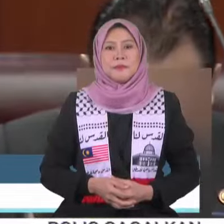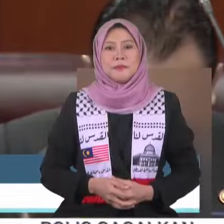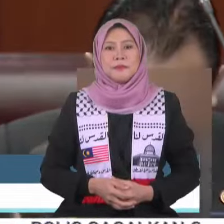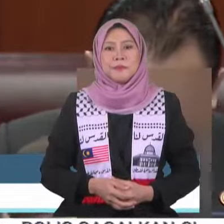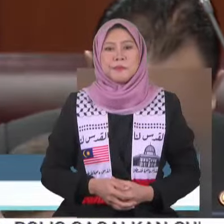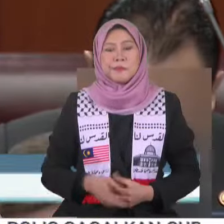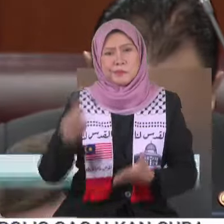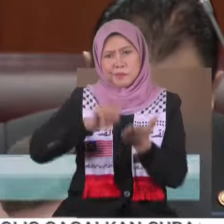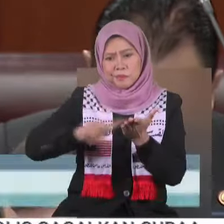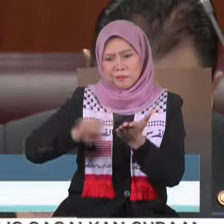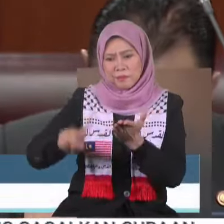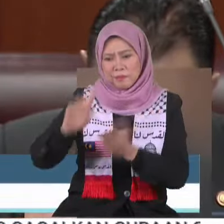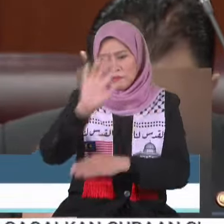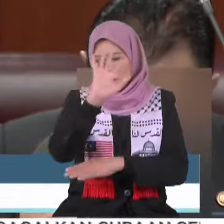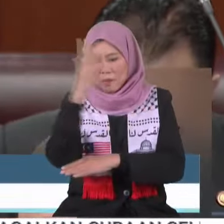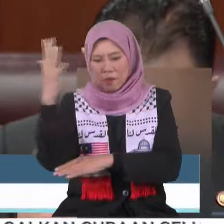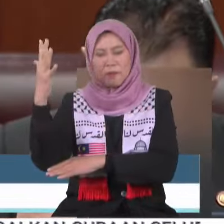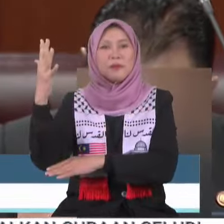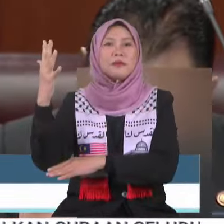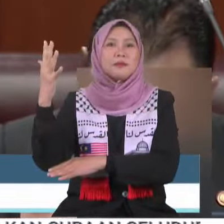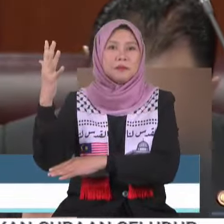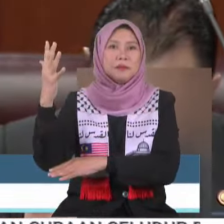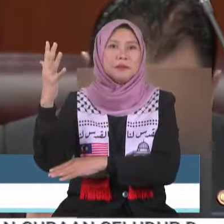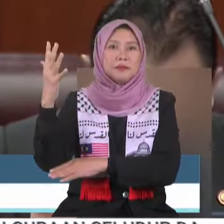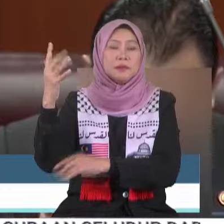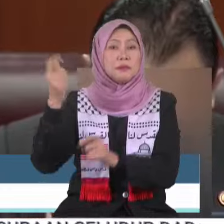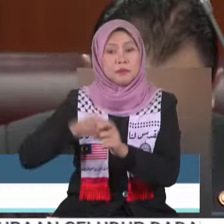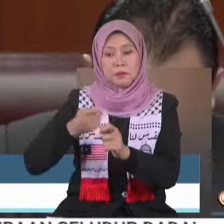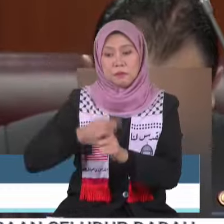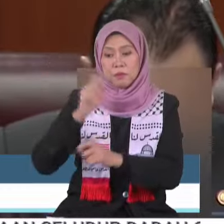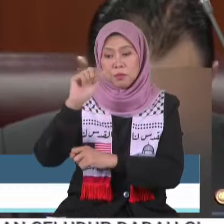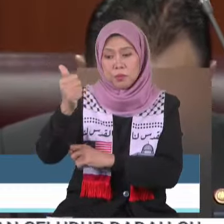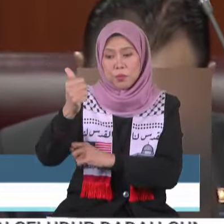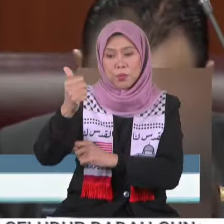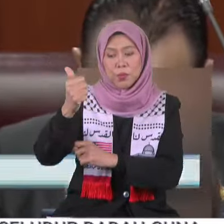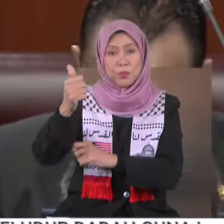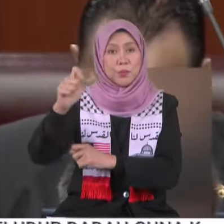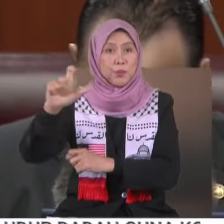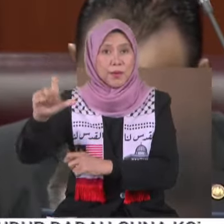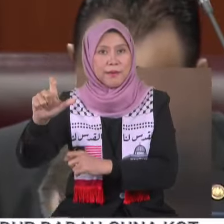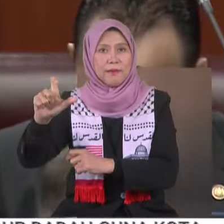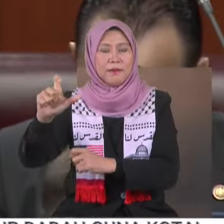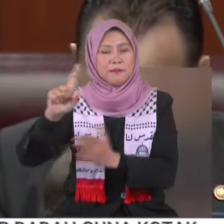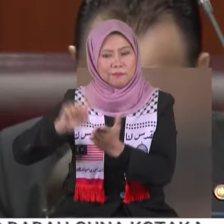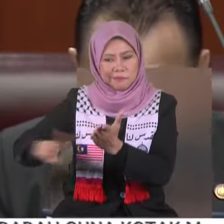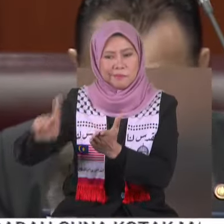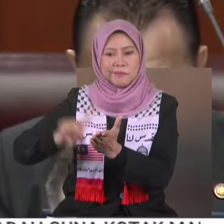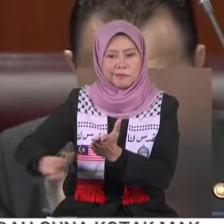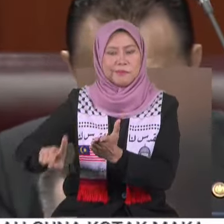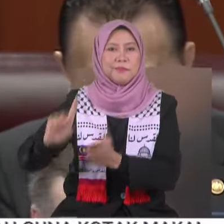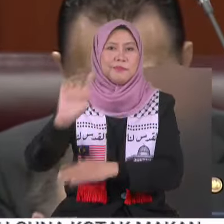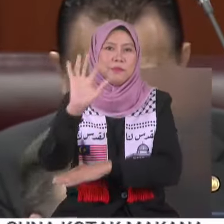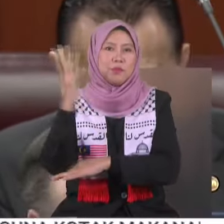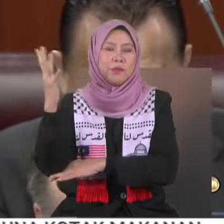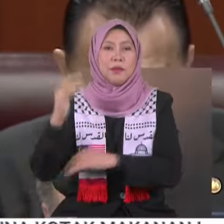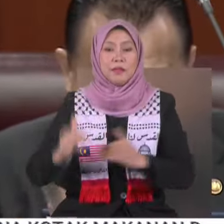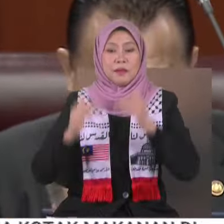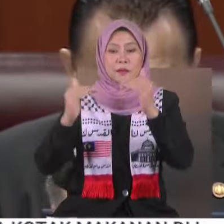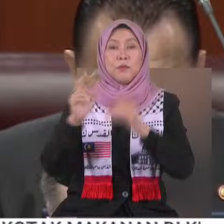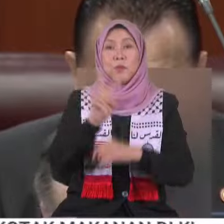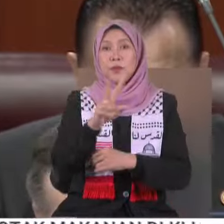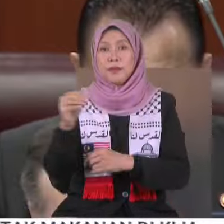Penilaian dan pemeriksaan pokok bagi tahap 1 ini dilaksanakan bagi setiap 10 bulan bagi satu pusingan. Manakala bagi tahap 2 dan 3,